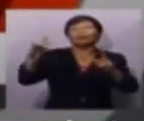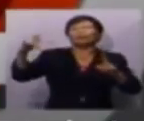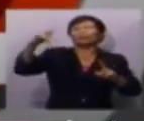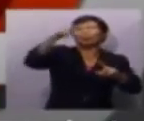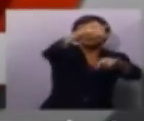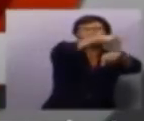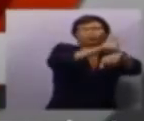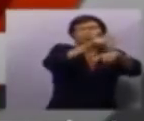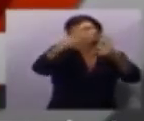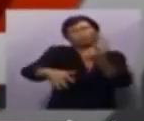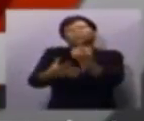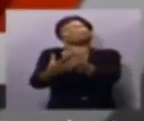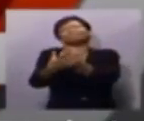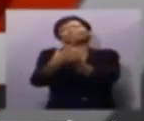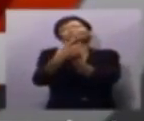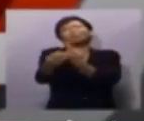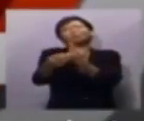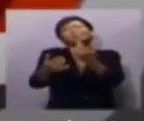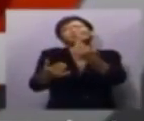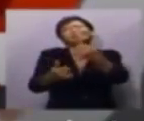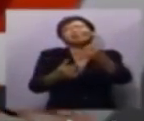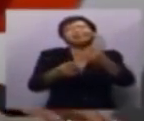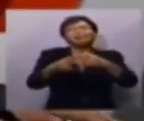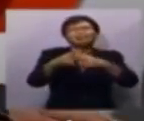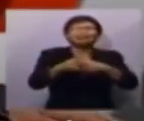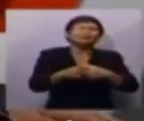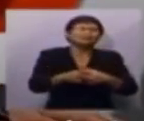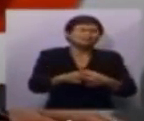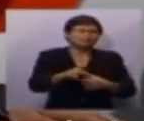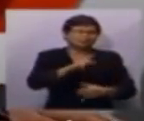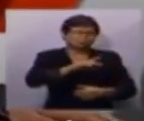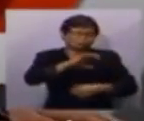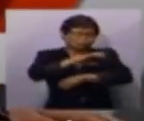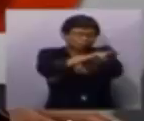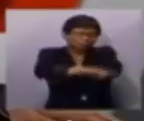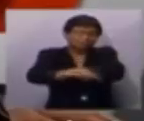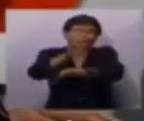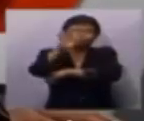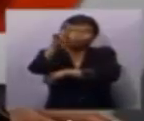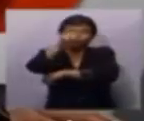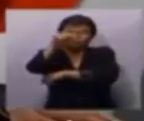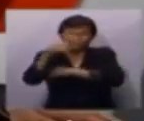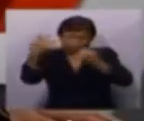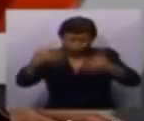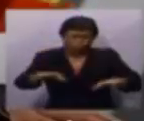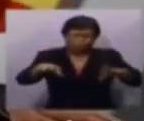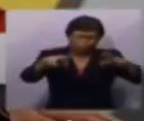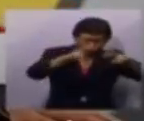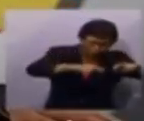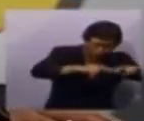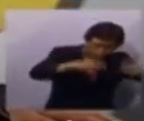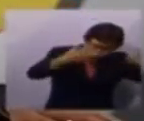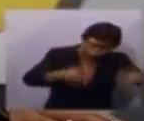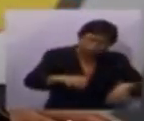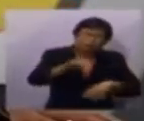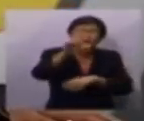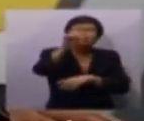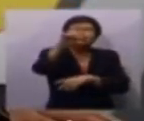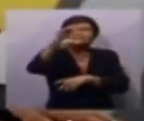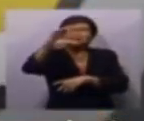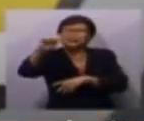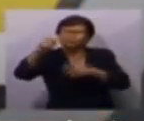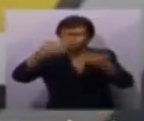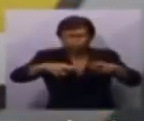telah disabotaj. Jelas Ketua Polis Negara Tan Sri Muhammad Fuzi Harun, siasatan telah dilakukan pihak berkuasa penerbangan awam Malaysia